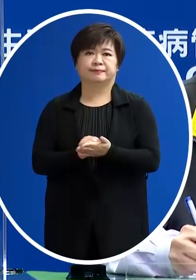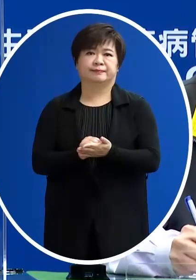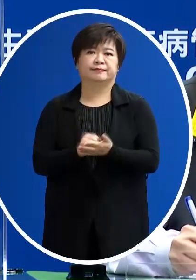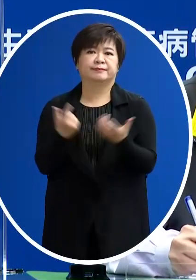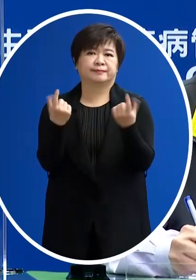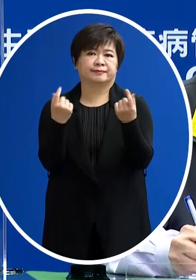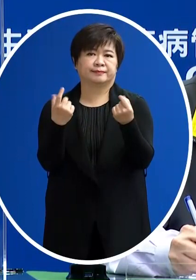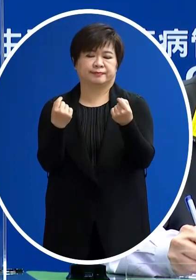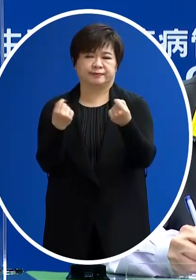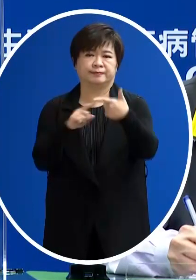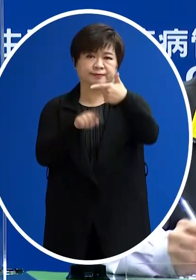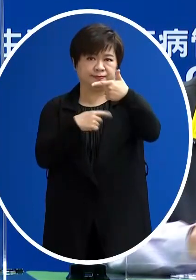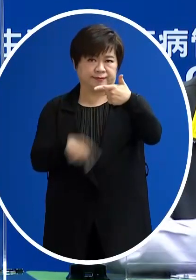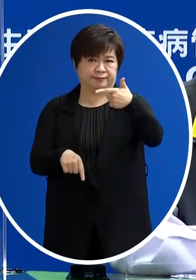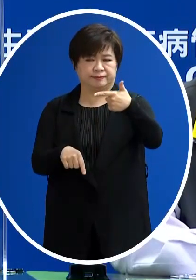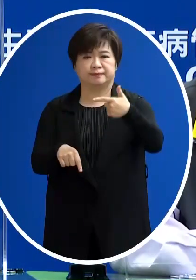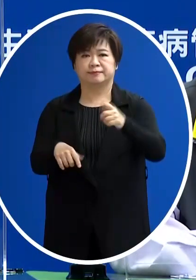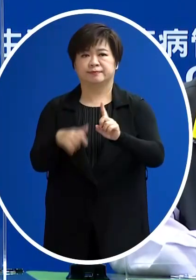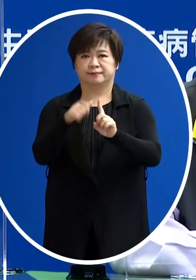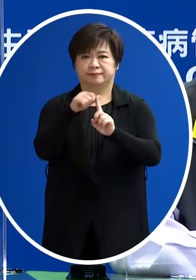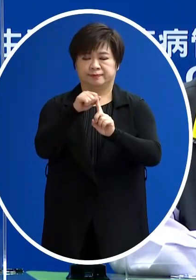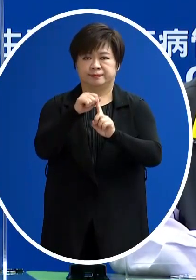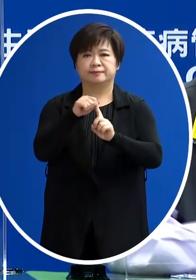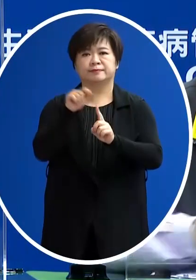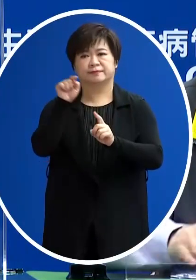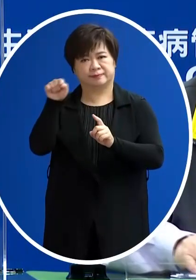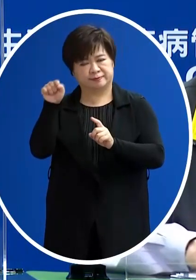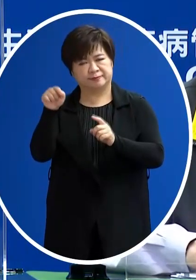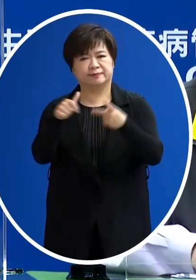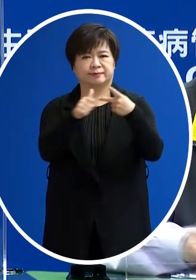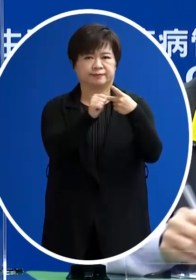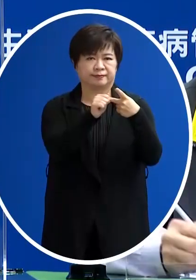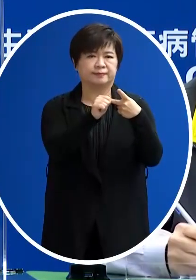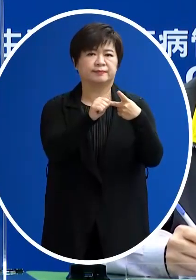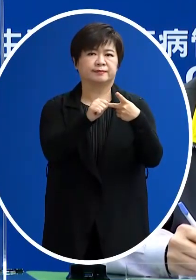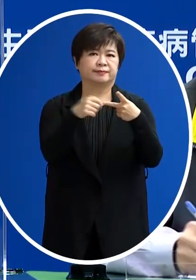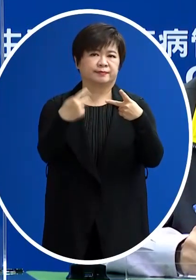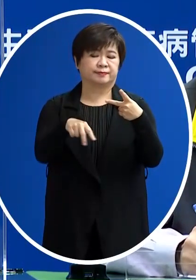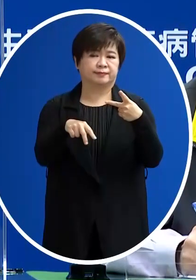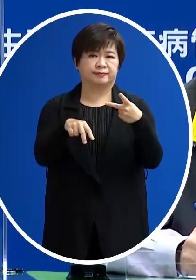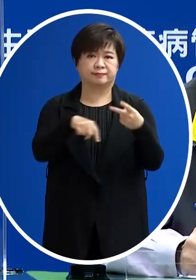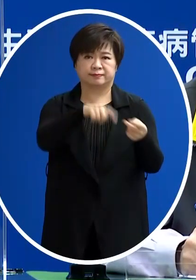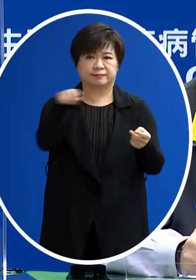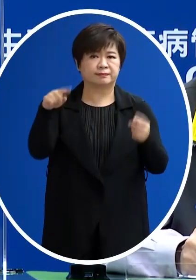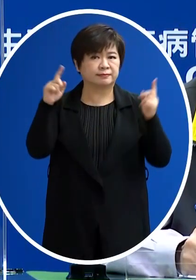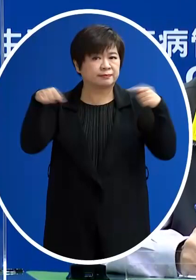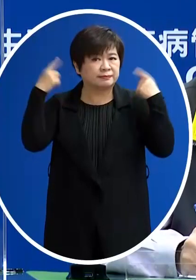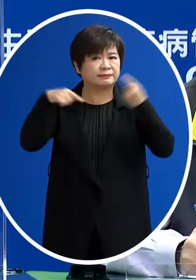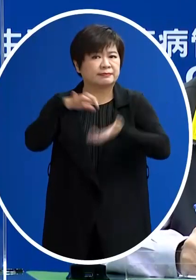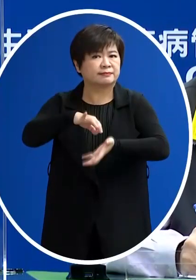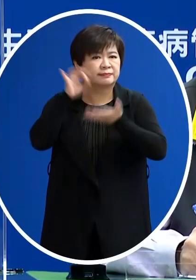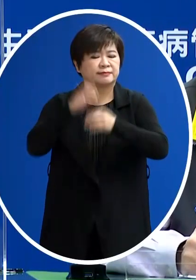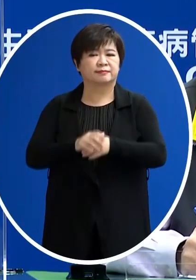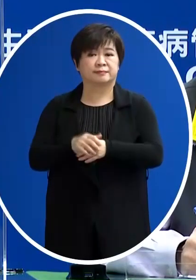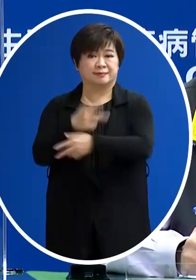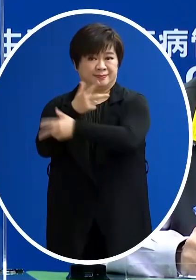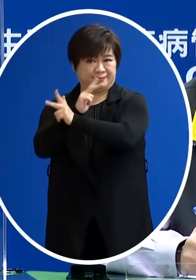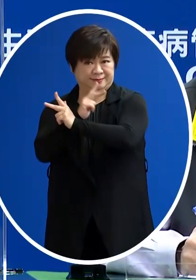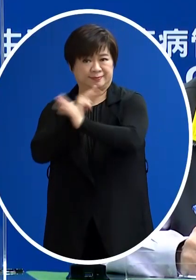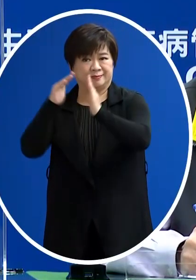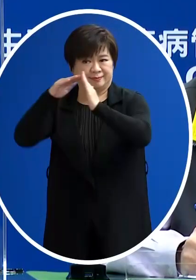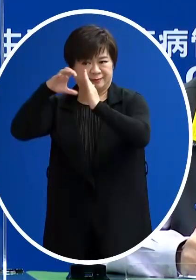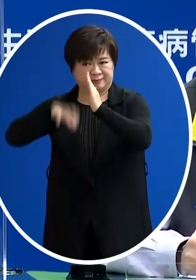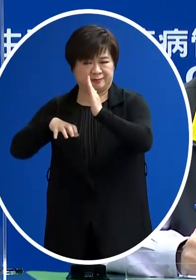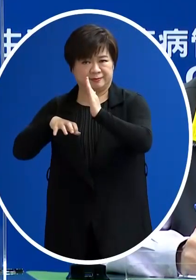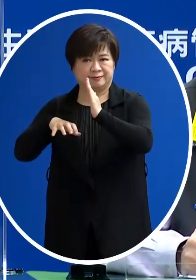六例，一个是这个案子，另外当然有这个等于是大家常常讲从板桥的家庭群